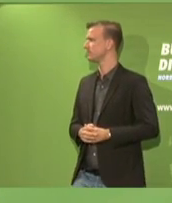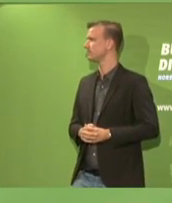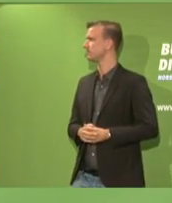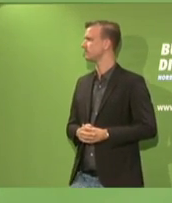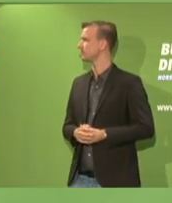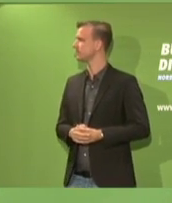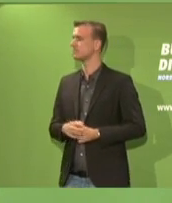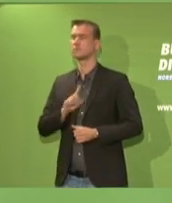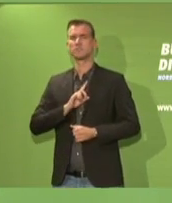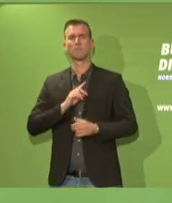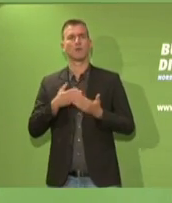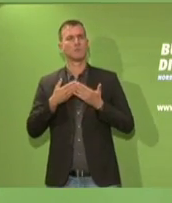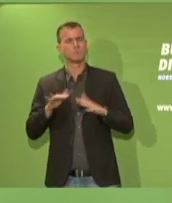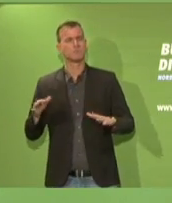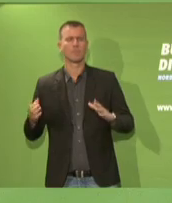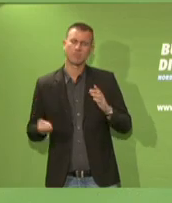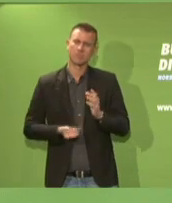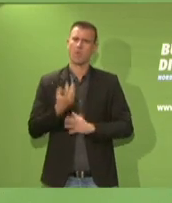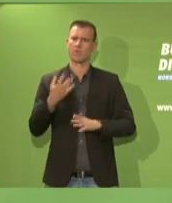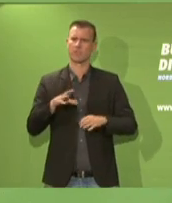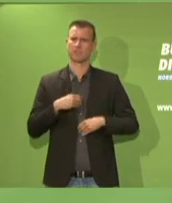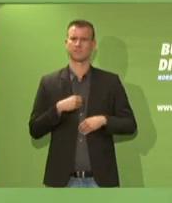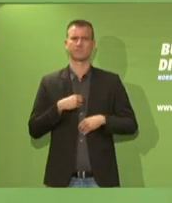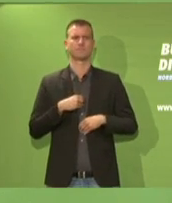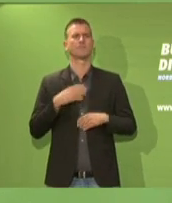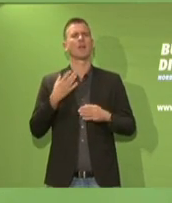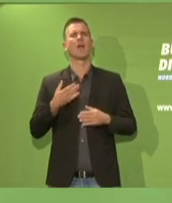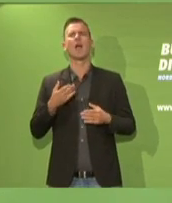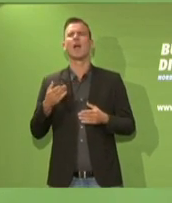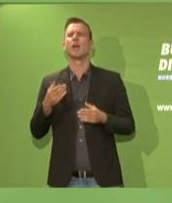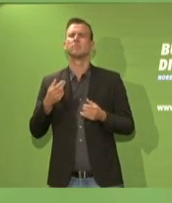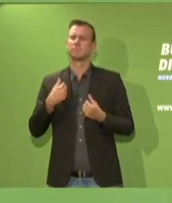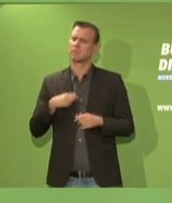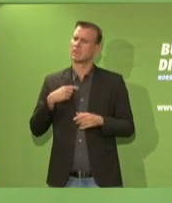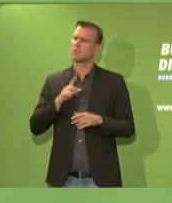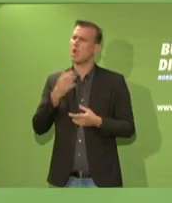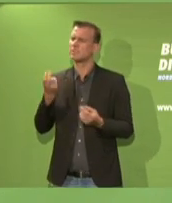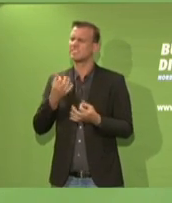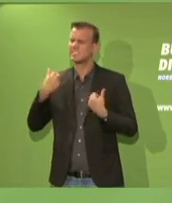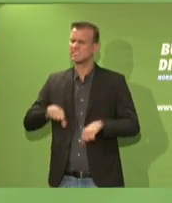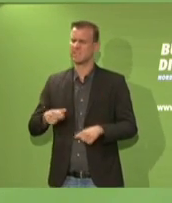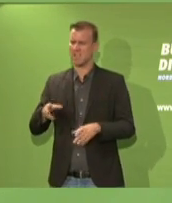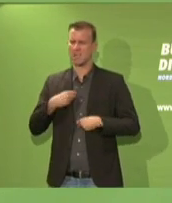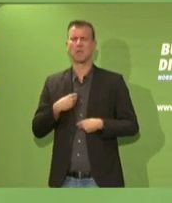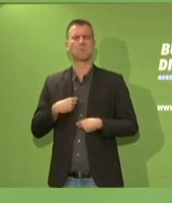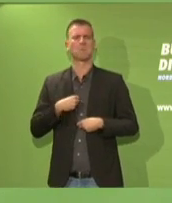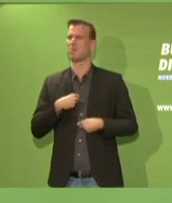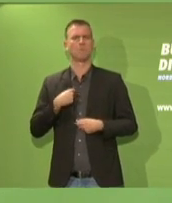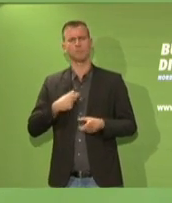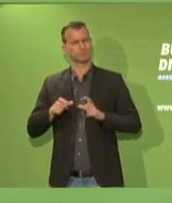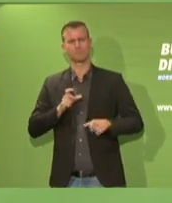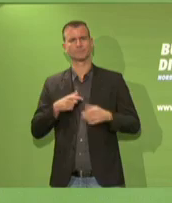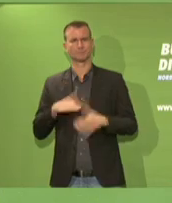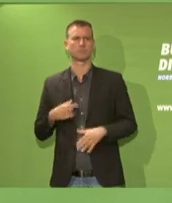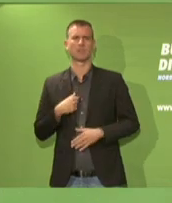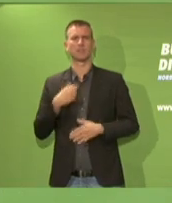Ich bin offen für Neues. Ich habe mich noch nicht mit Sachzwang-Argumenten, und das haben wir schon immer so abgefunden. Und genau für diese Haltung